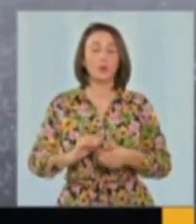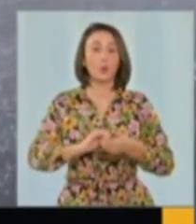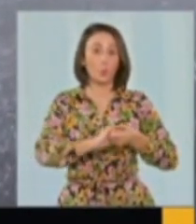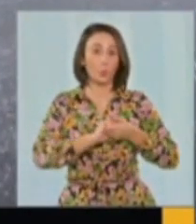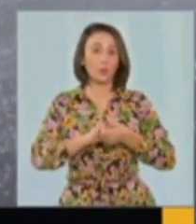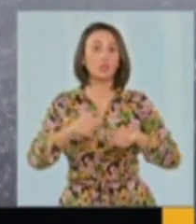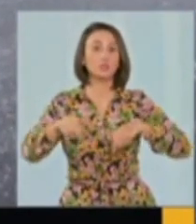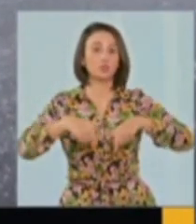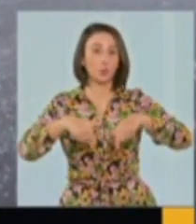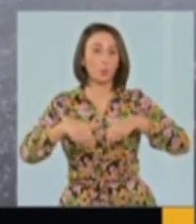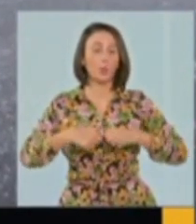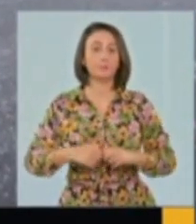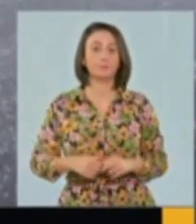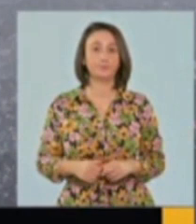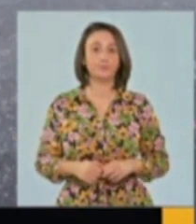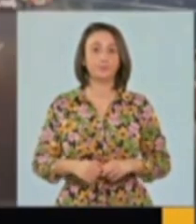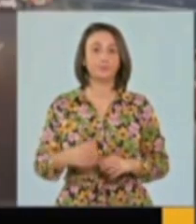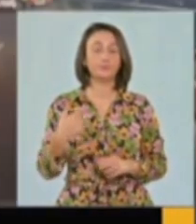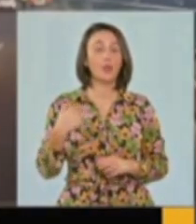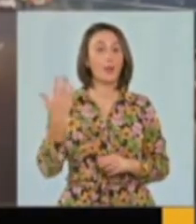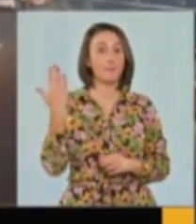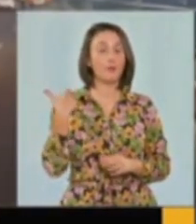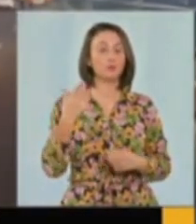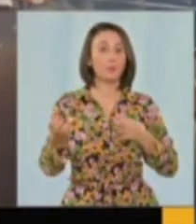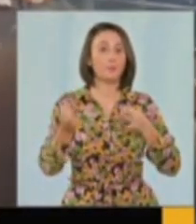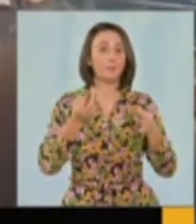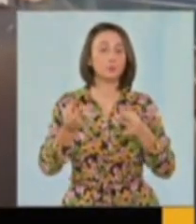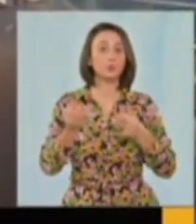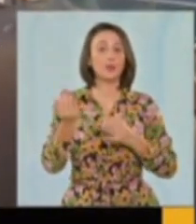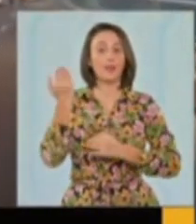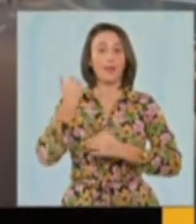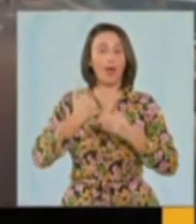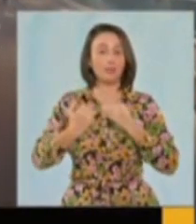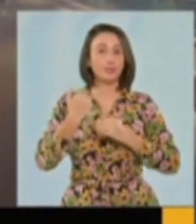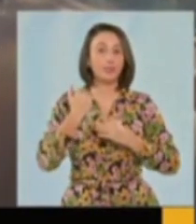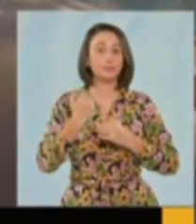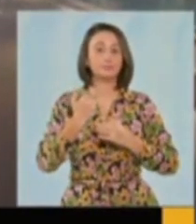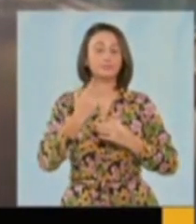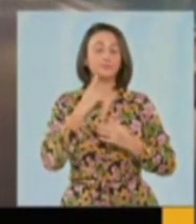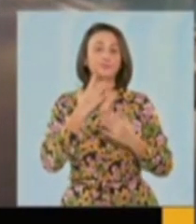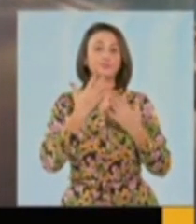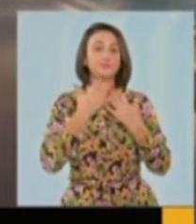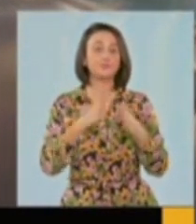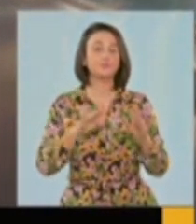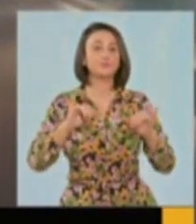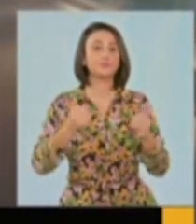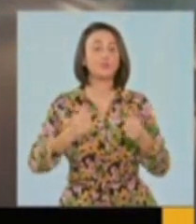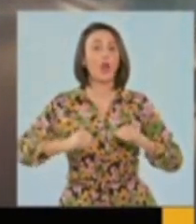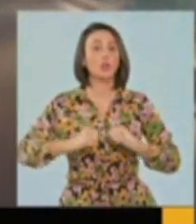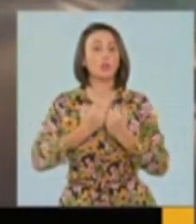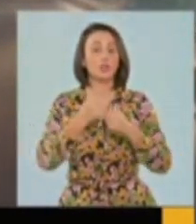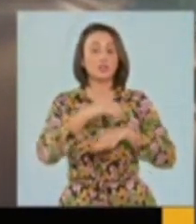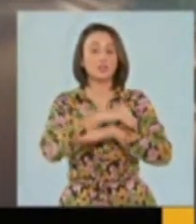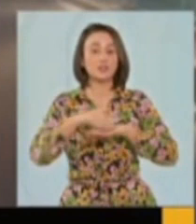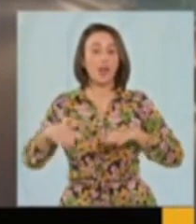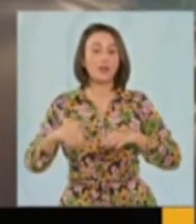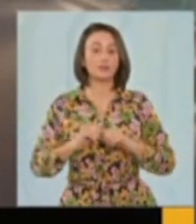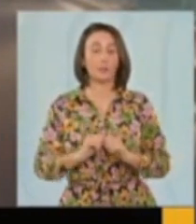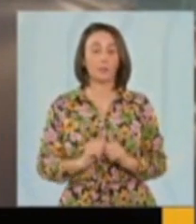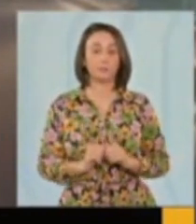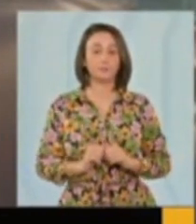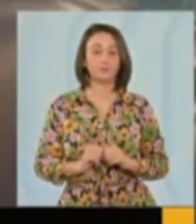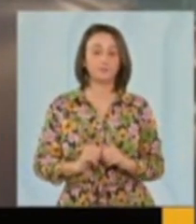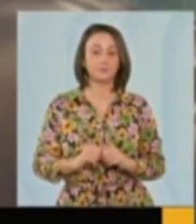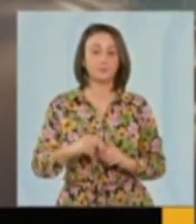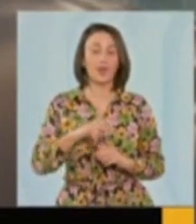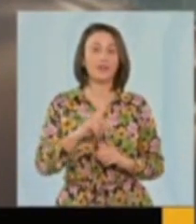se circulă. Am avut restricție la început, adică la momentul procedurii accidentului, pe strada Iuliu Hardeganu,